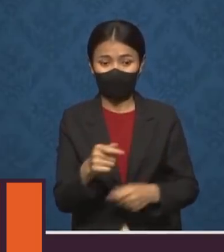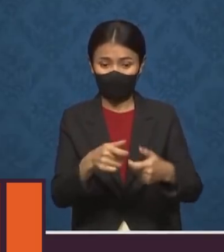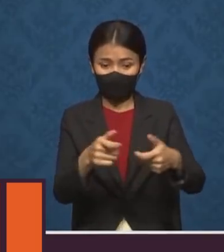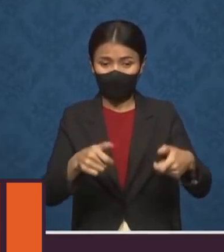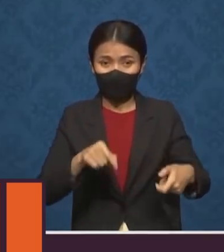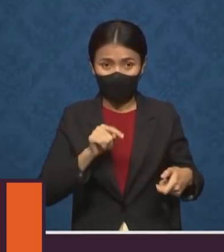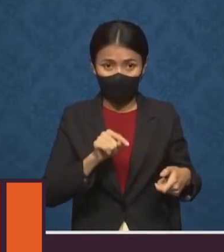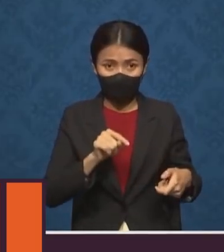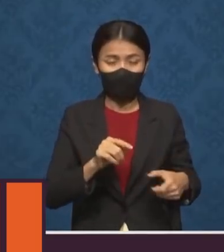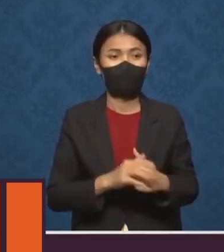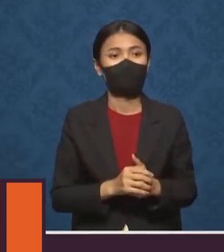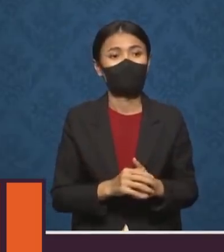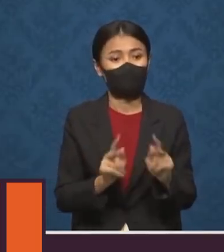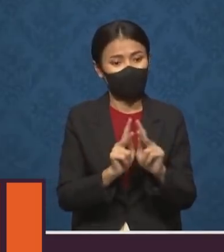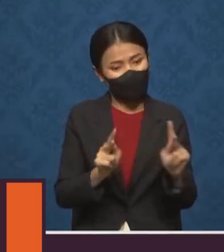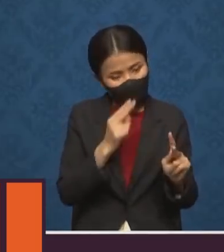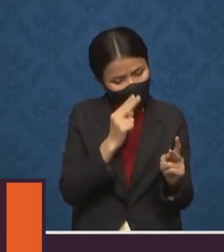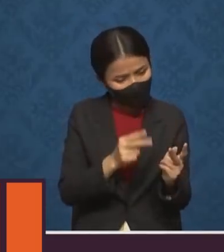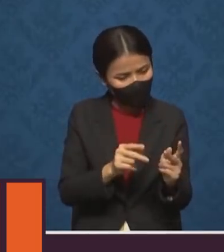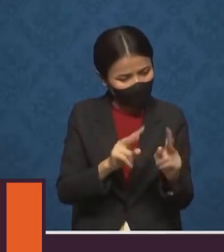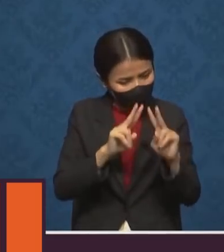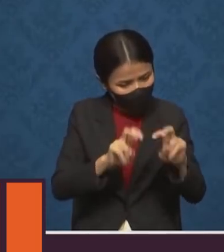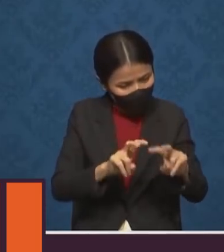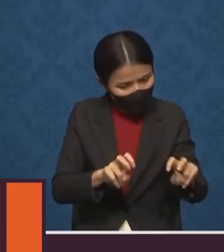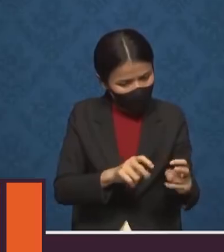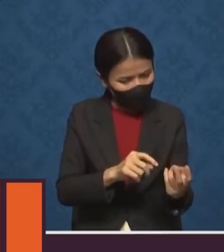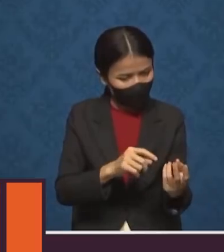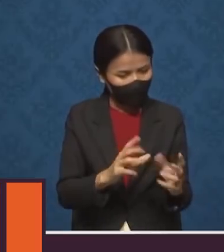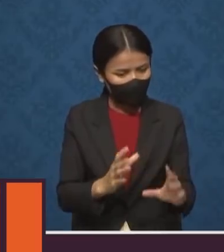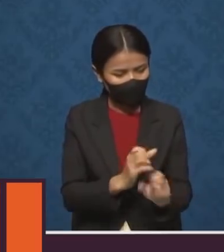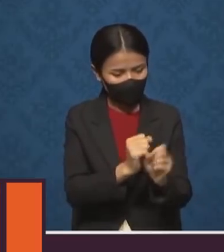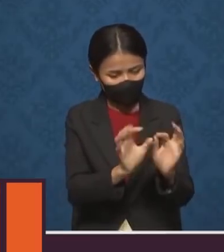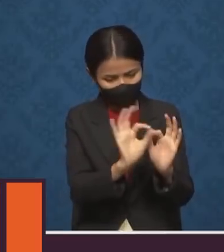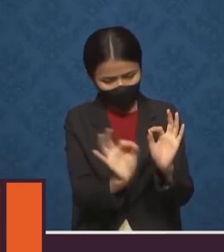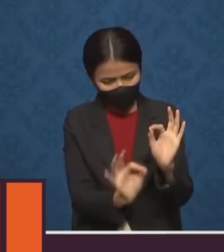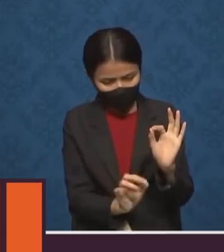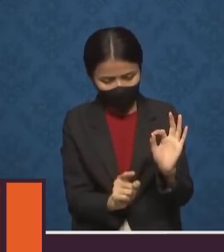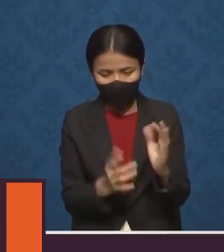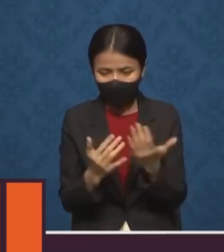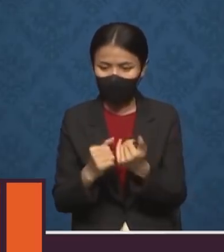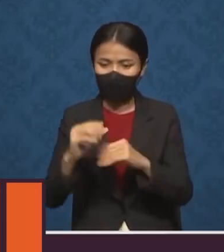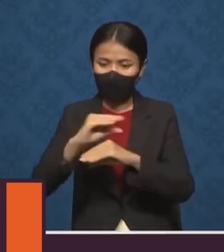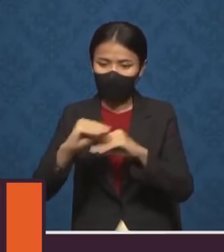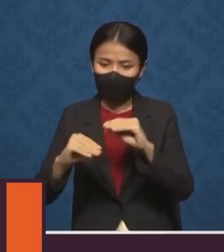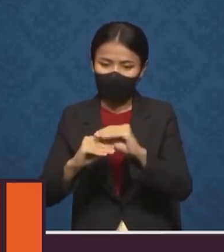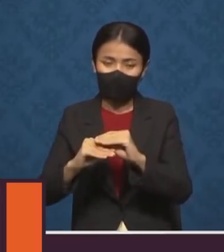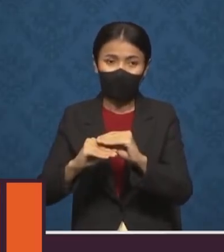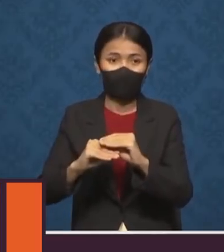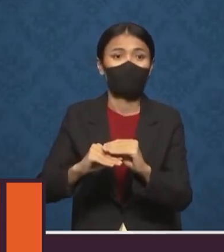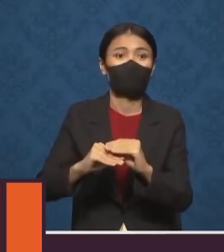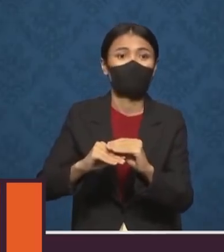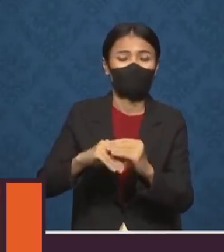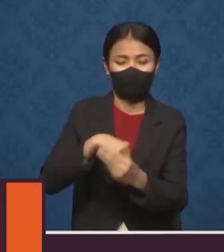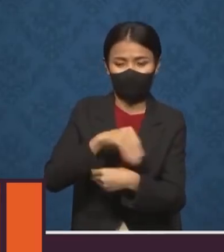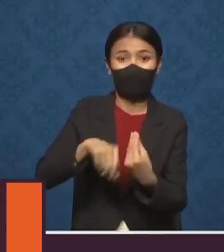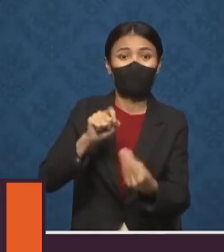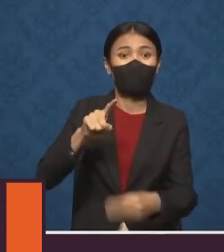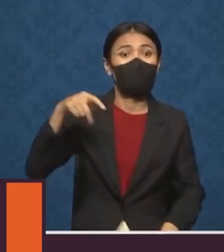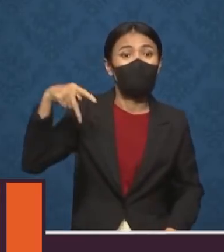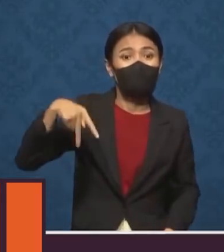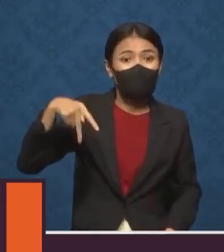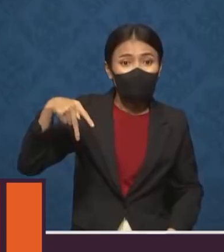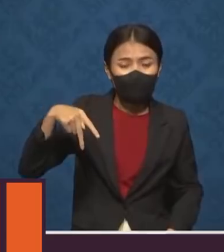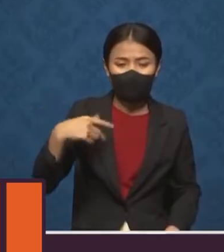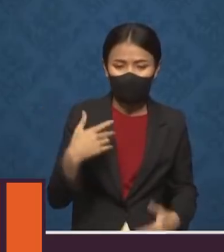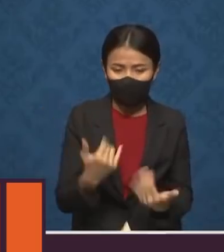ว่าว่าเราได้เห็นอะไรจากโครงการเขตเศรษฐกิจพิเศษเหล่านี้บ้างเราได้เห็น